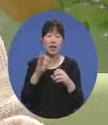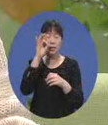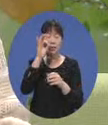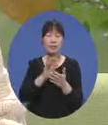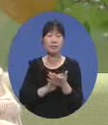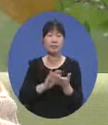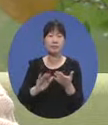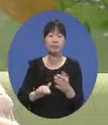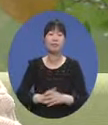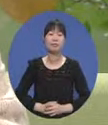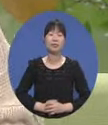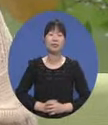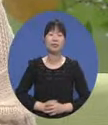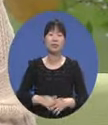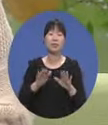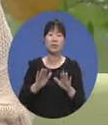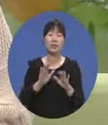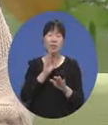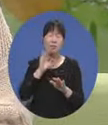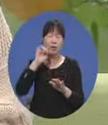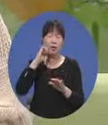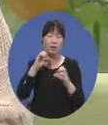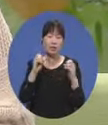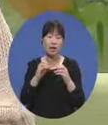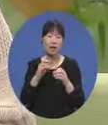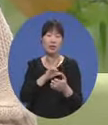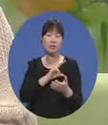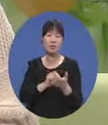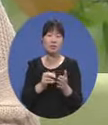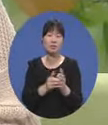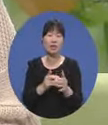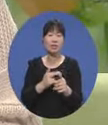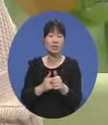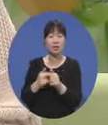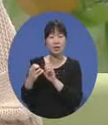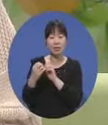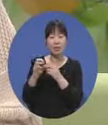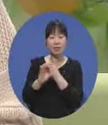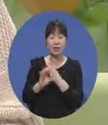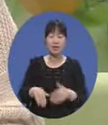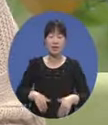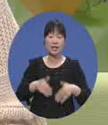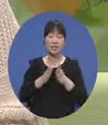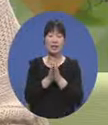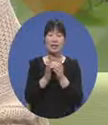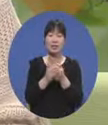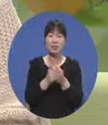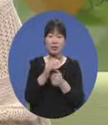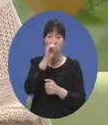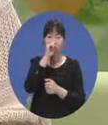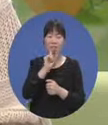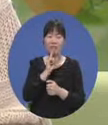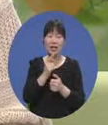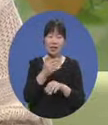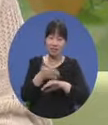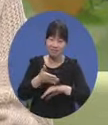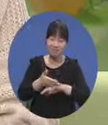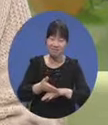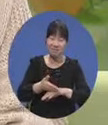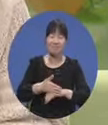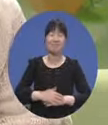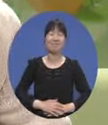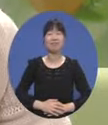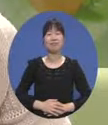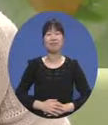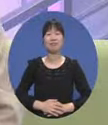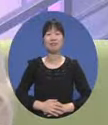나누도록 하겠습니다. 자, 오늘 참 어려운 얘기인데 항상 선생님하고 얘기하면 일단 따뜻하게 시작해서 참 좋은 것 같아요. 함께 얘기 나눠주셔서 감사합니다. 오늘 선생님